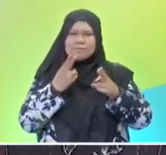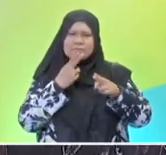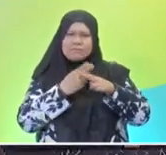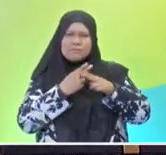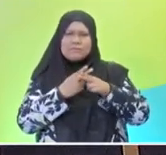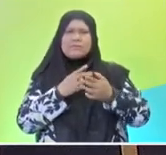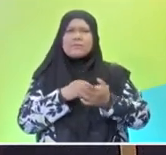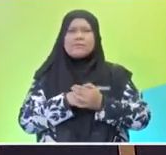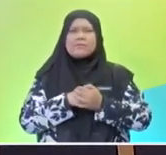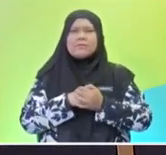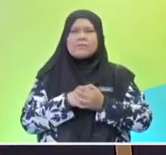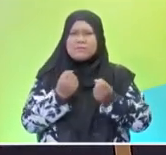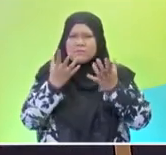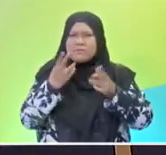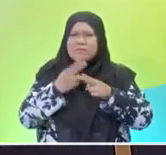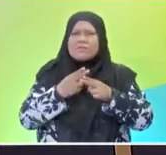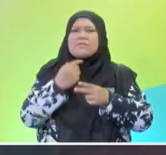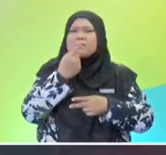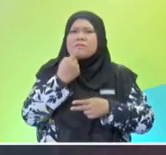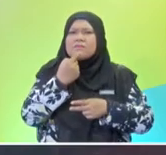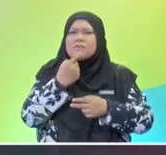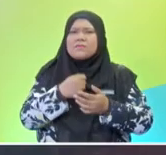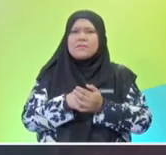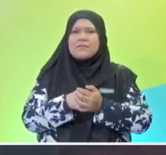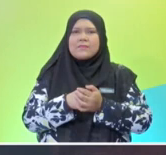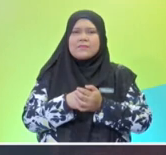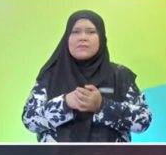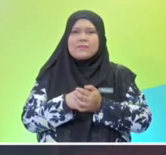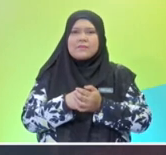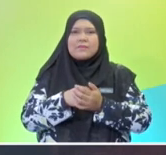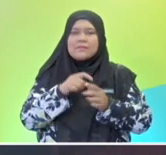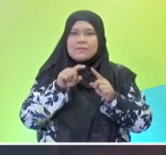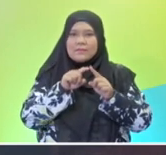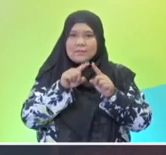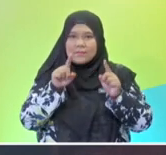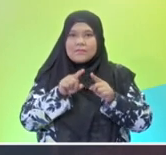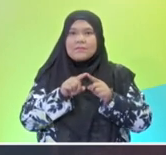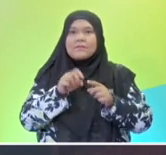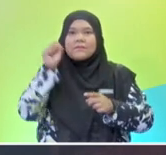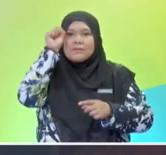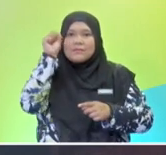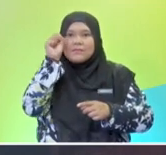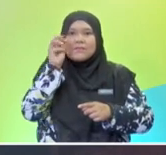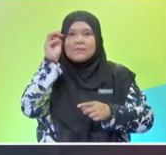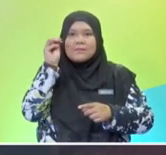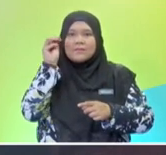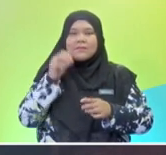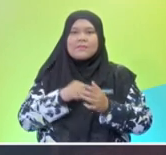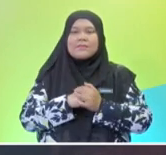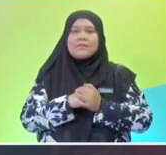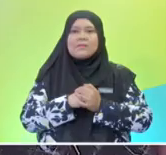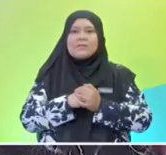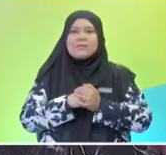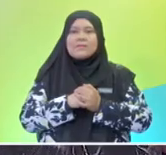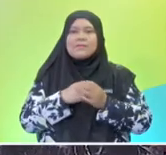Atok. Itu apa ada, ni, Atok? Itu adalah bingkai saudara mara kita. Ramai saudara mara kita. Ya, kita kan